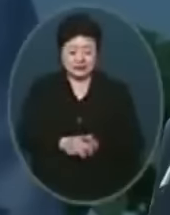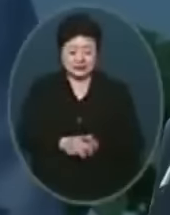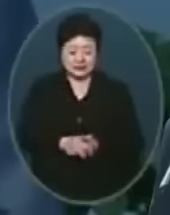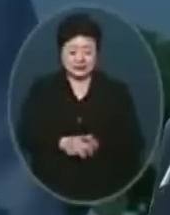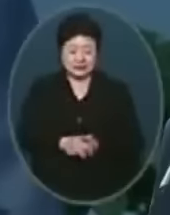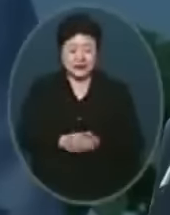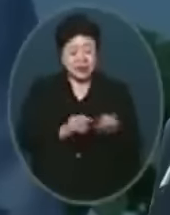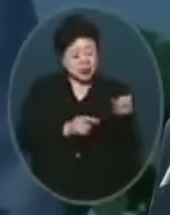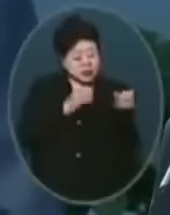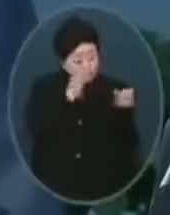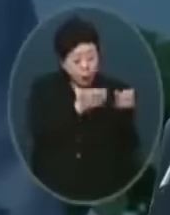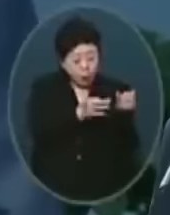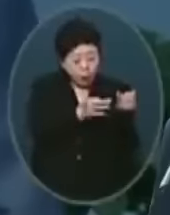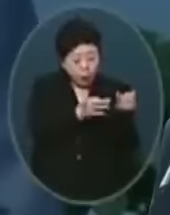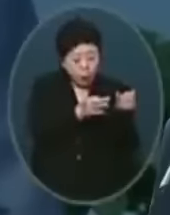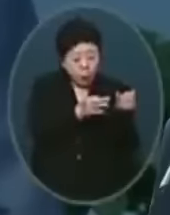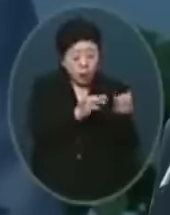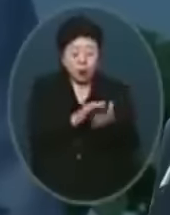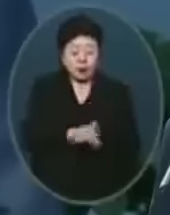그 여자 보고